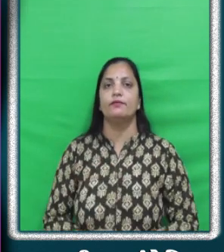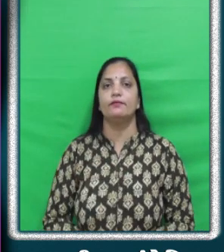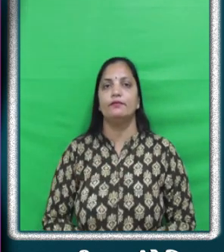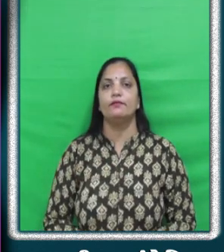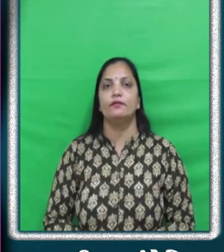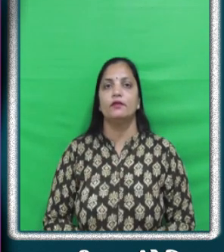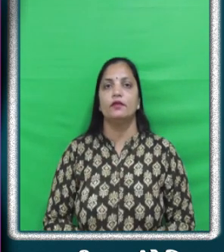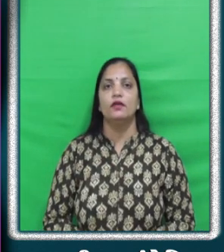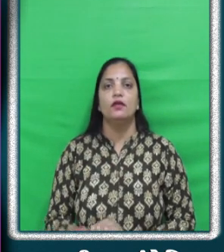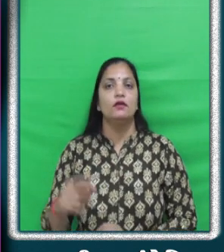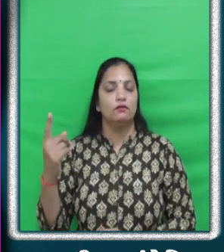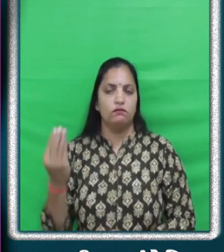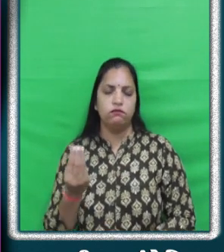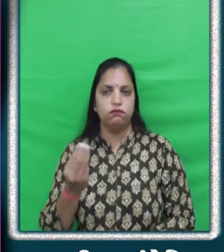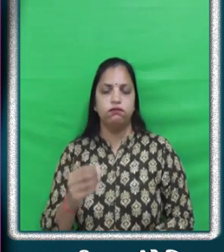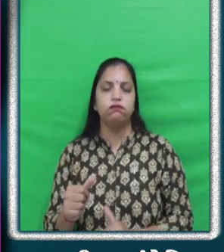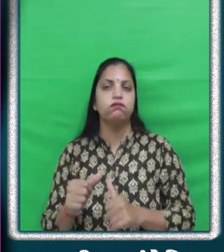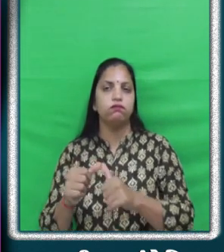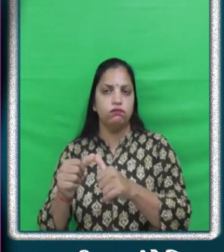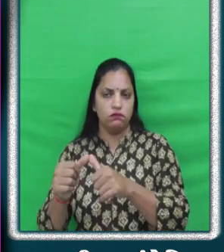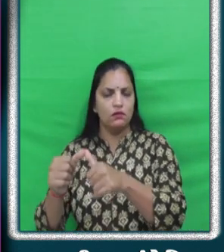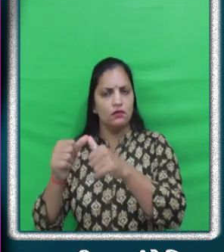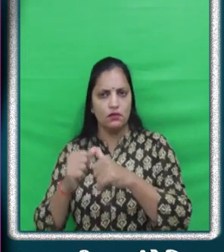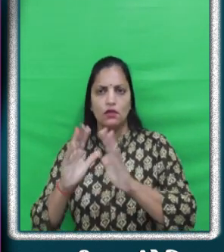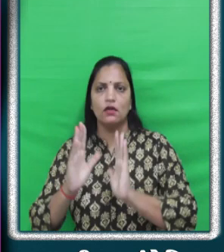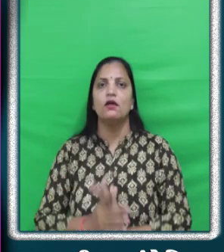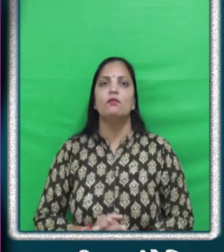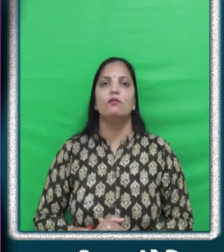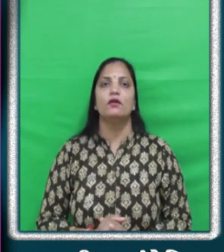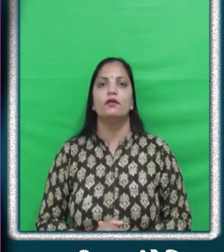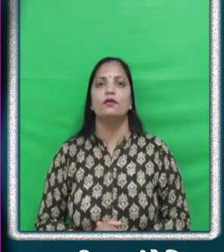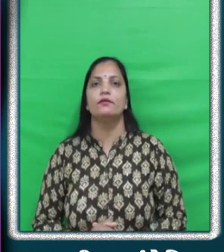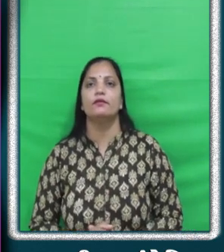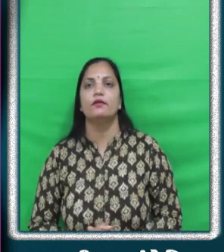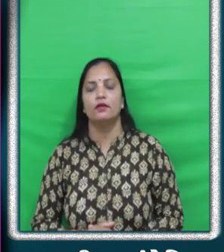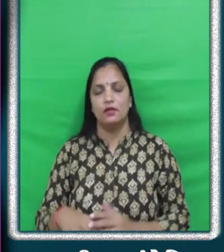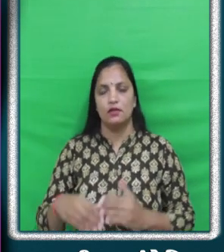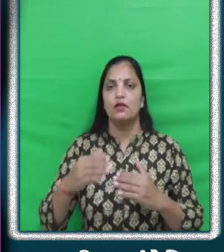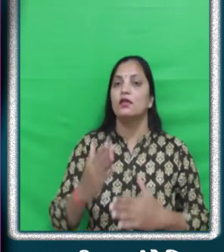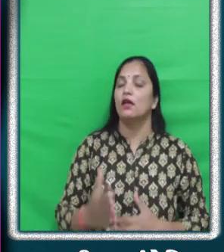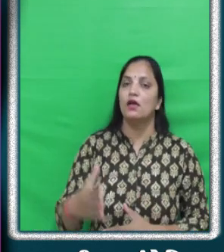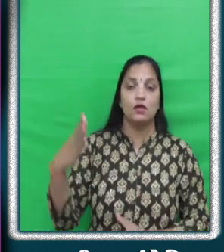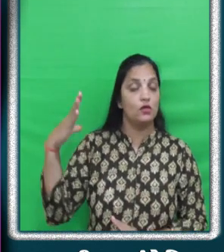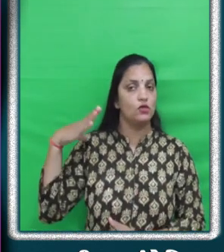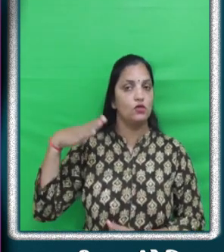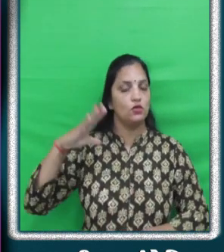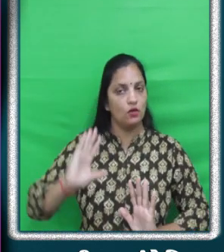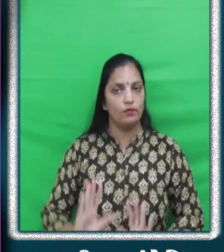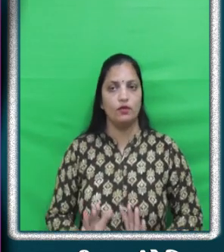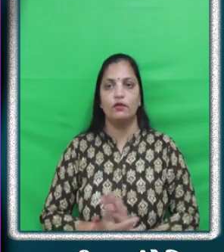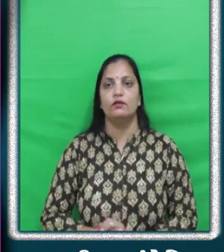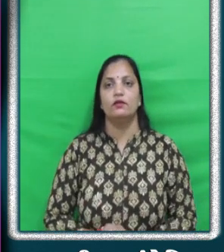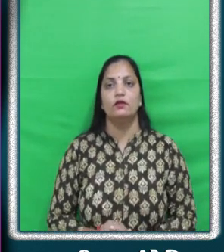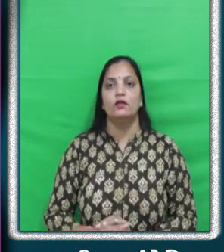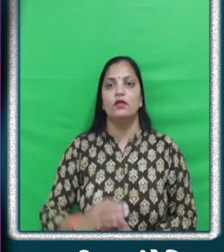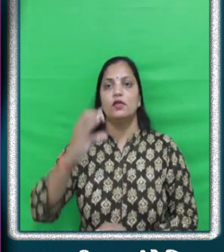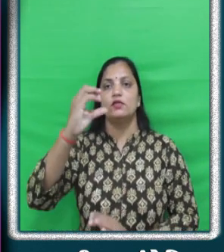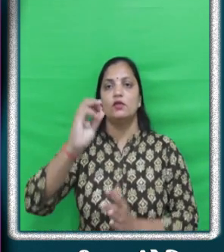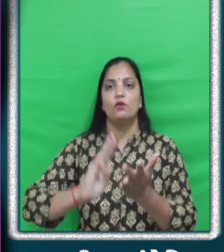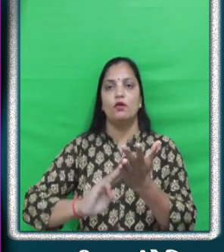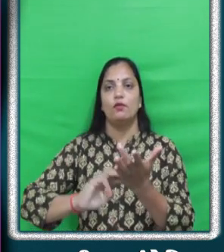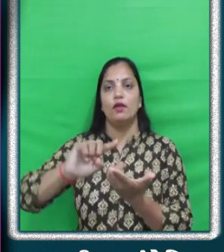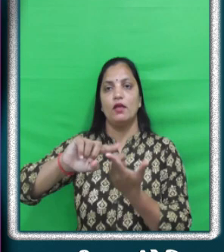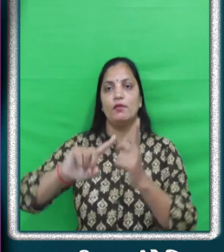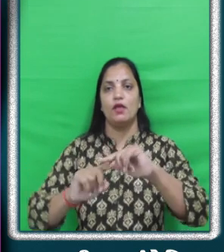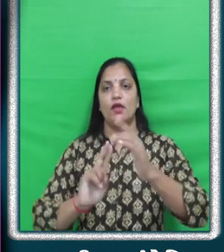કાલે આપણે આટલેથી તમે આન્સર આપ્યા હતા, મેં જોયા હતા, પણ સમય પૂરો થયો હતો એટલે આપણે અહીંયાથી બાકી રાખ્યું હતું. તમારે મને